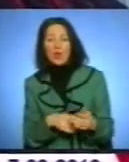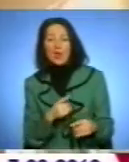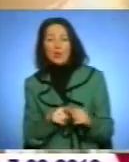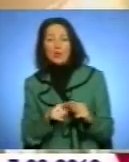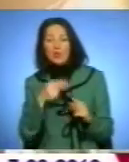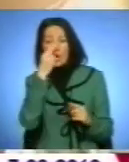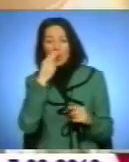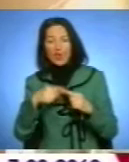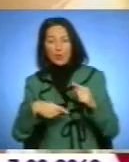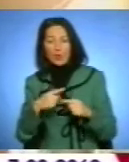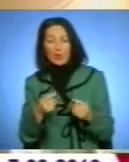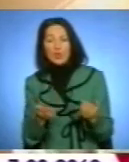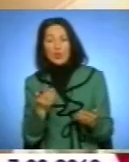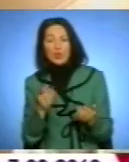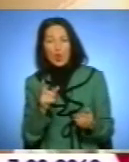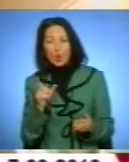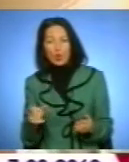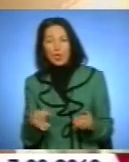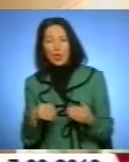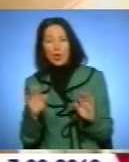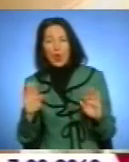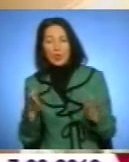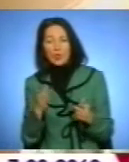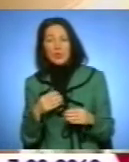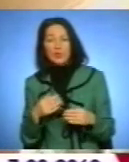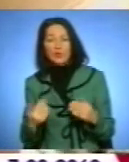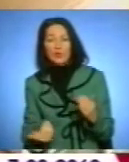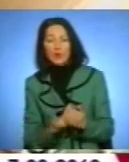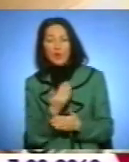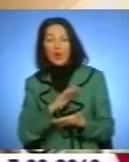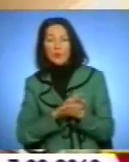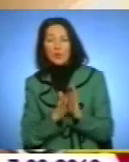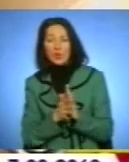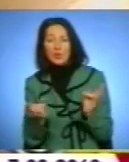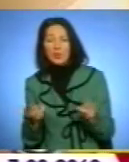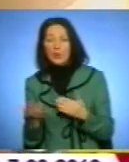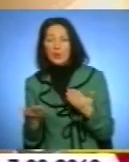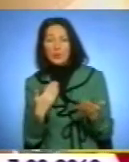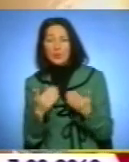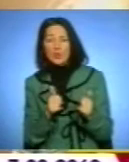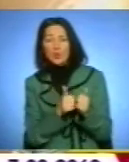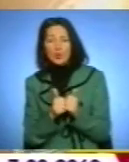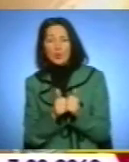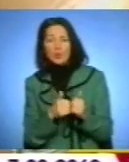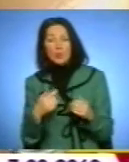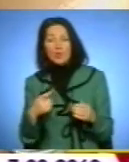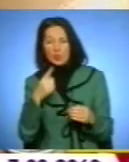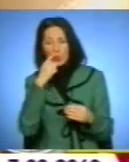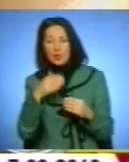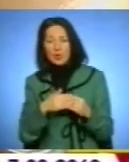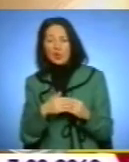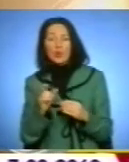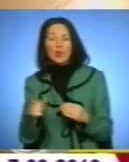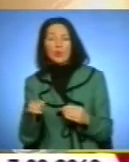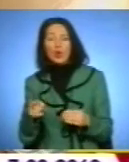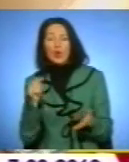обставинах. Привикла спілкуватися з сусідами, з рідними, з близькими людьми. І тут якби вона попадає в середовище таке, яке не було властиве